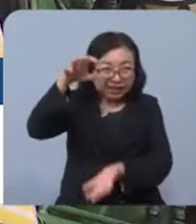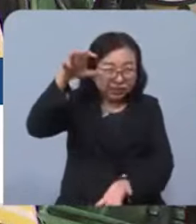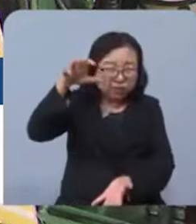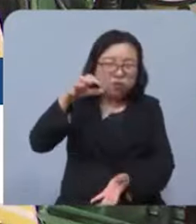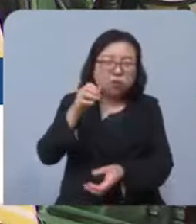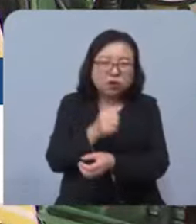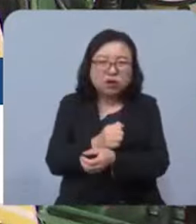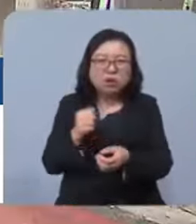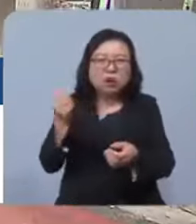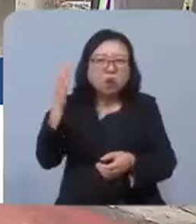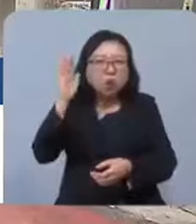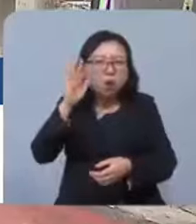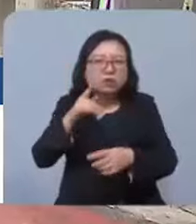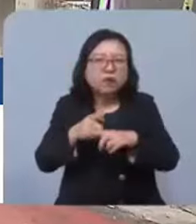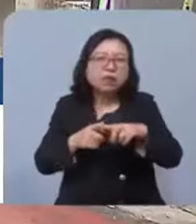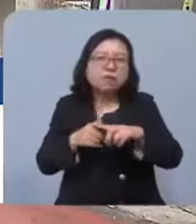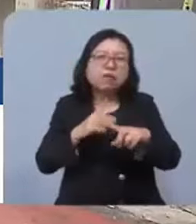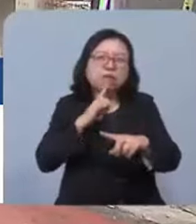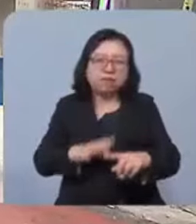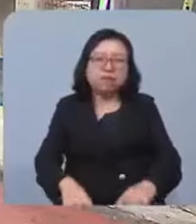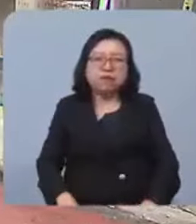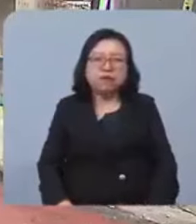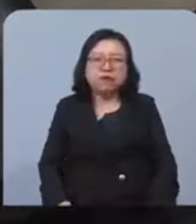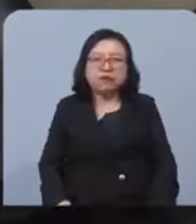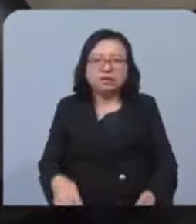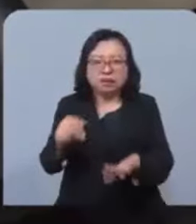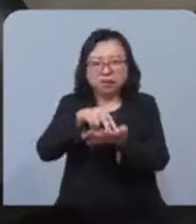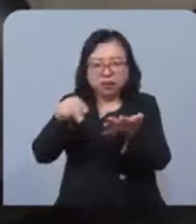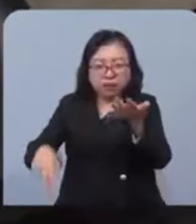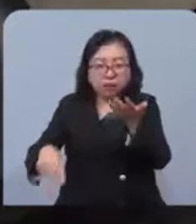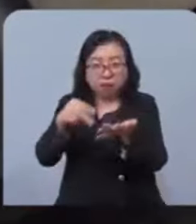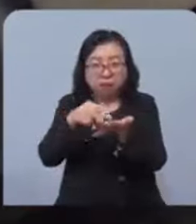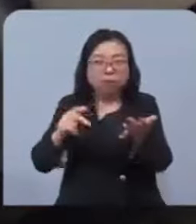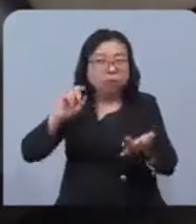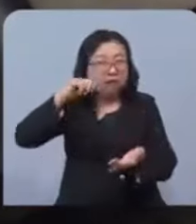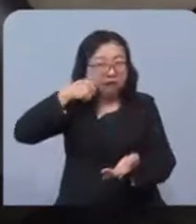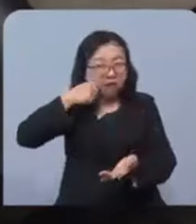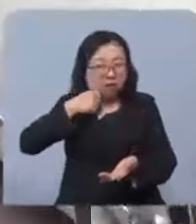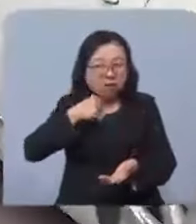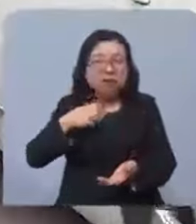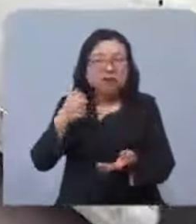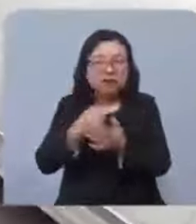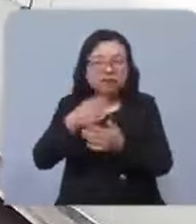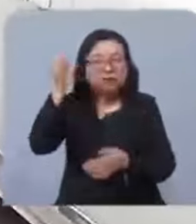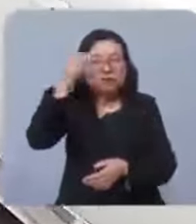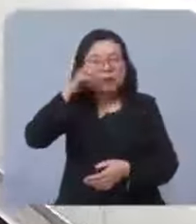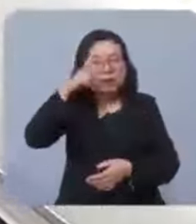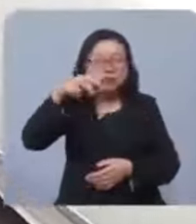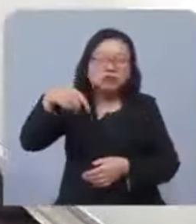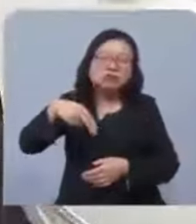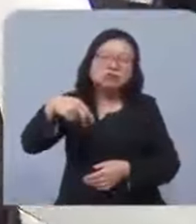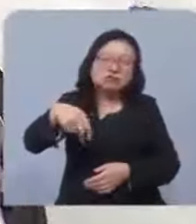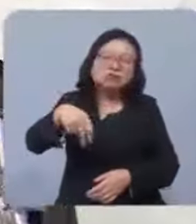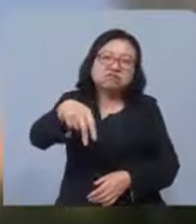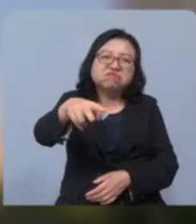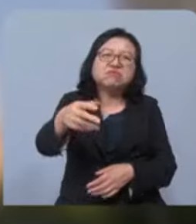한 절반 정도로. 타고 내리기가 만만치 않아 웬만한 거리는 아예 걸어다니면서 수거하기도